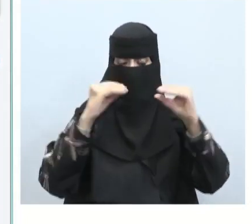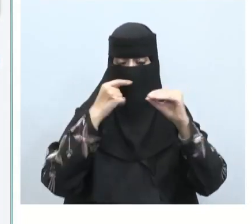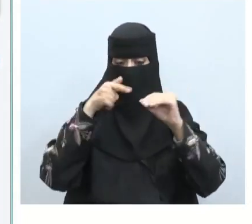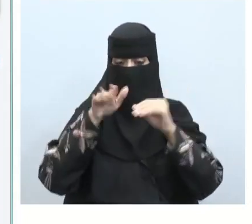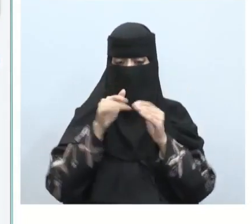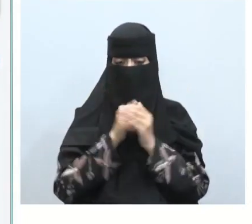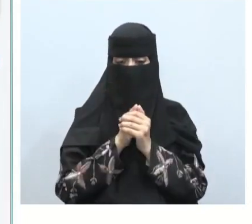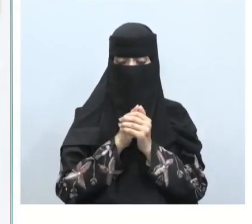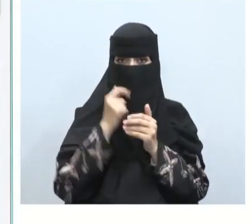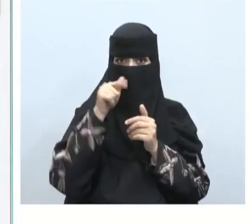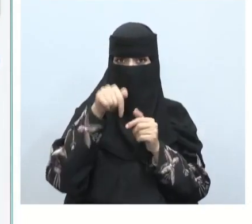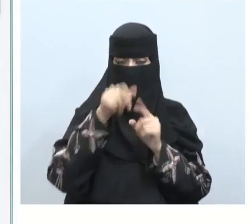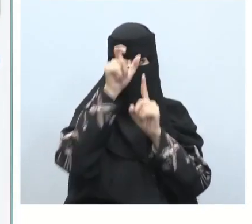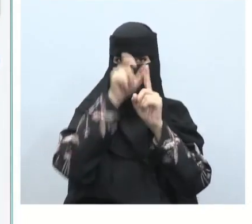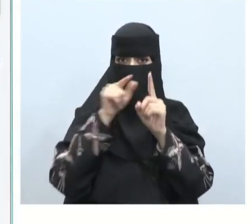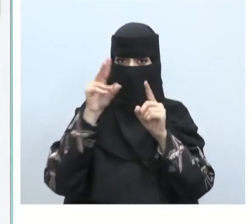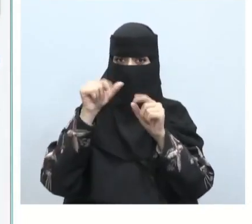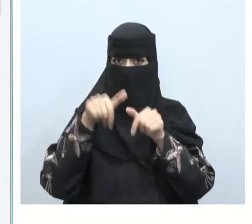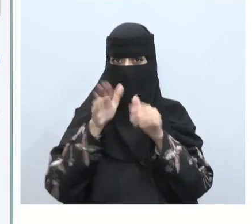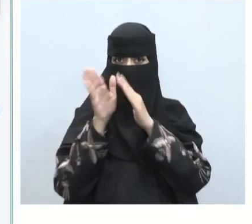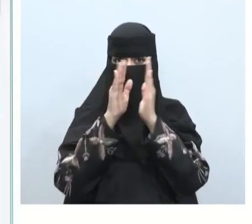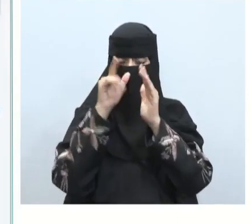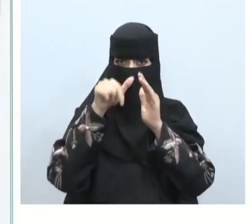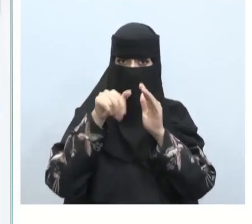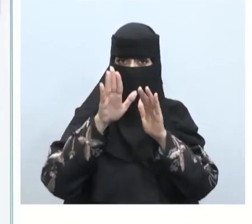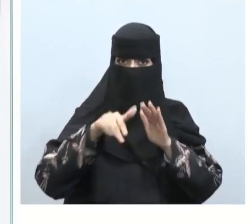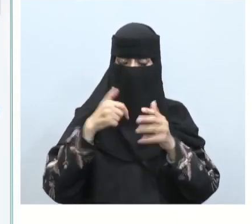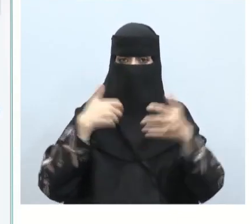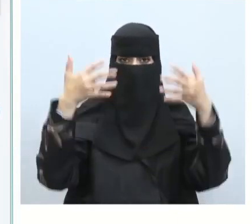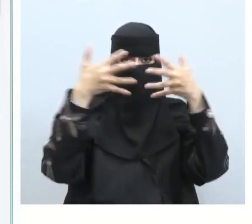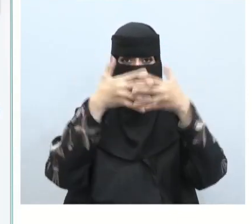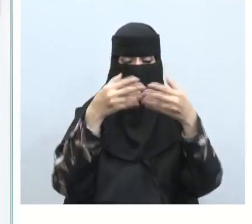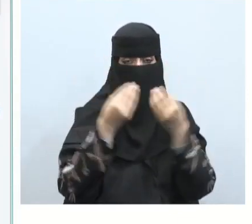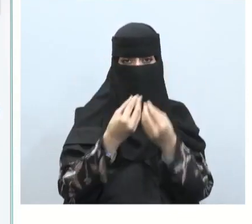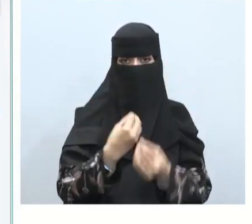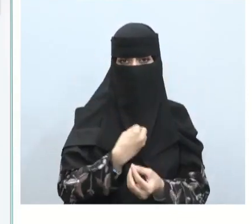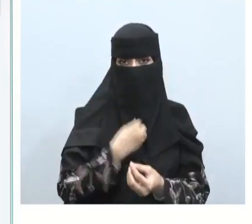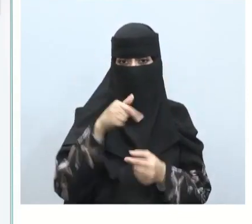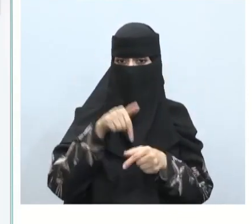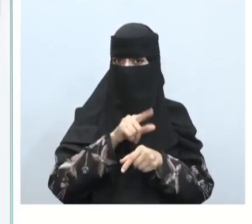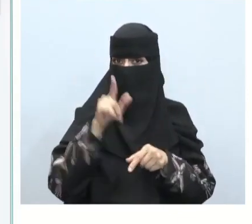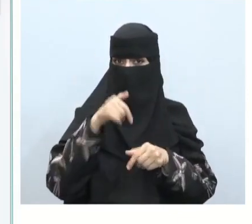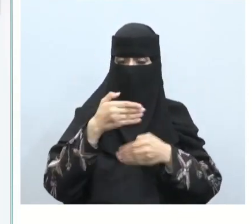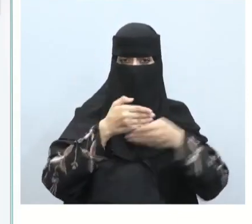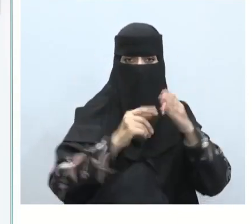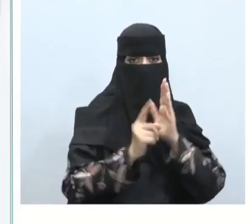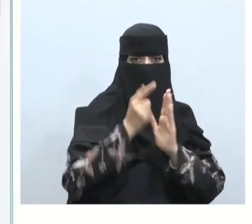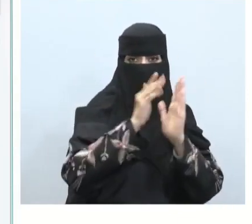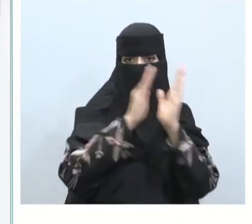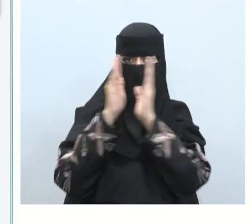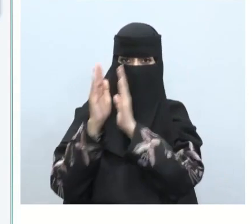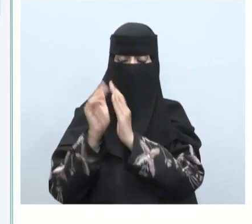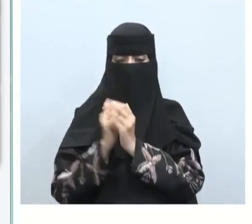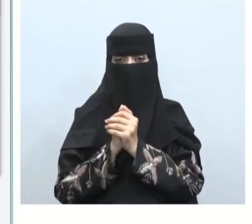درايف الطالب الثاني سيجد المجلد الان في تمت مشاركتها معي لانه ليس المنشئ الاول